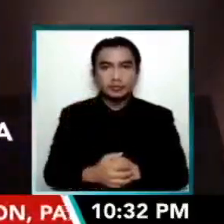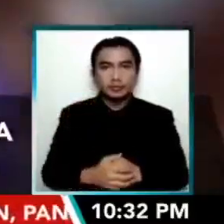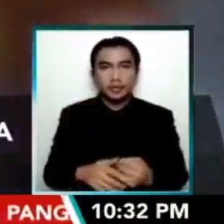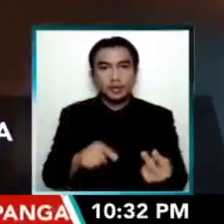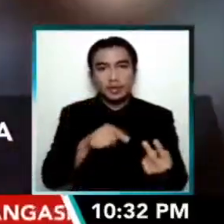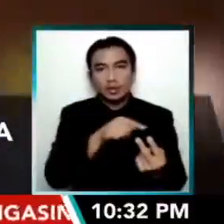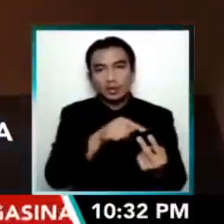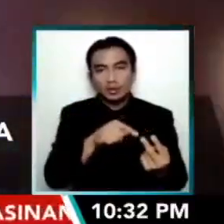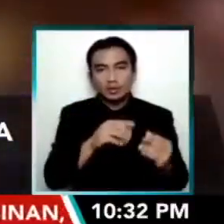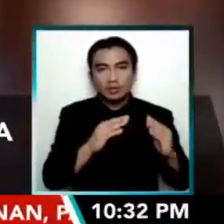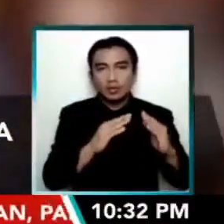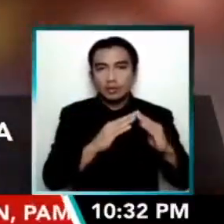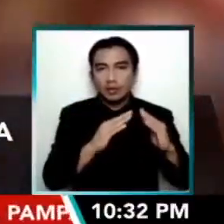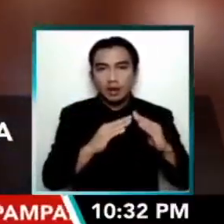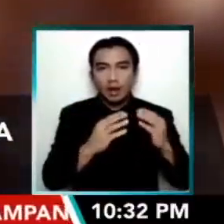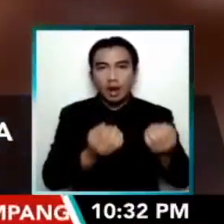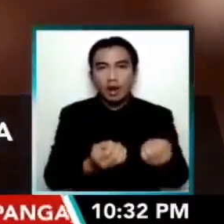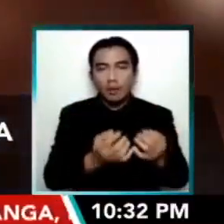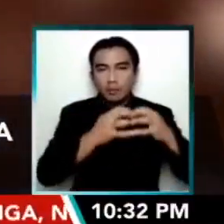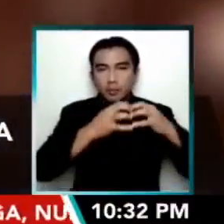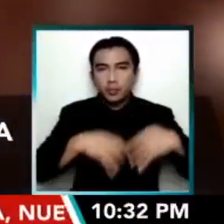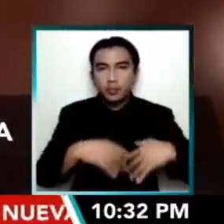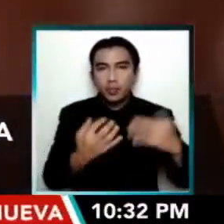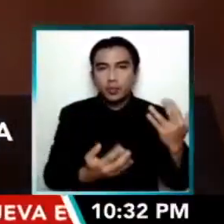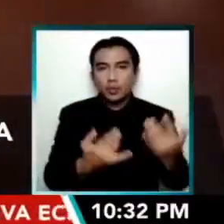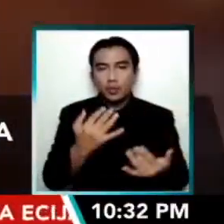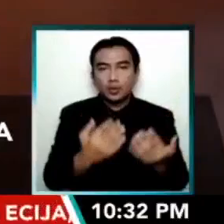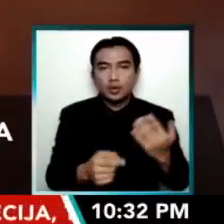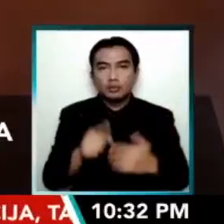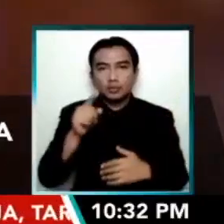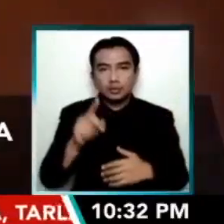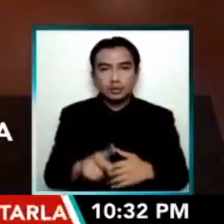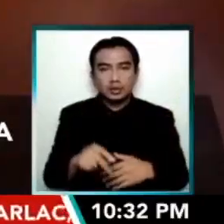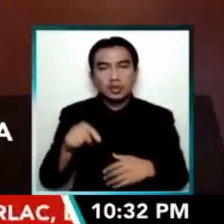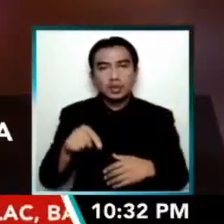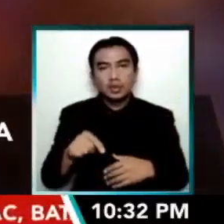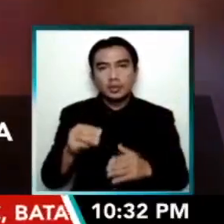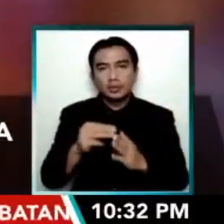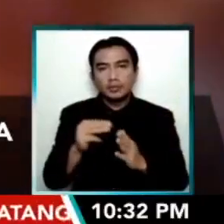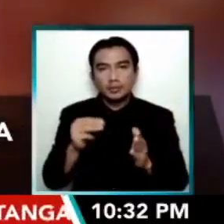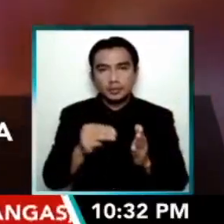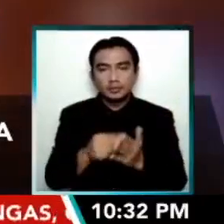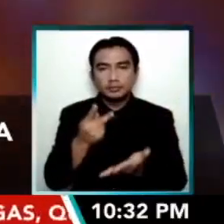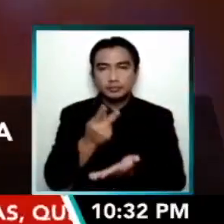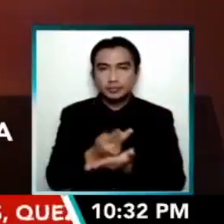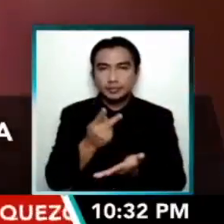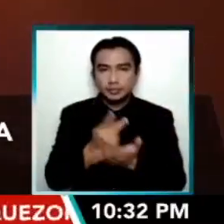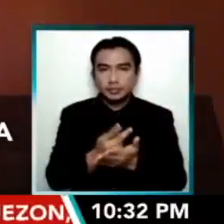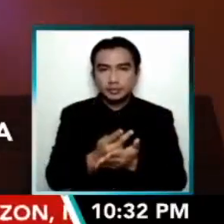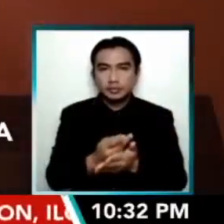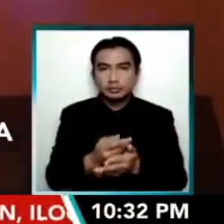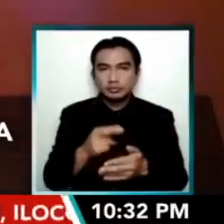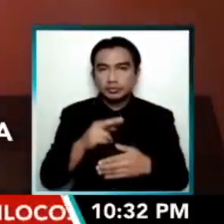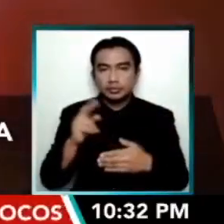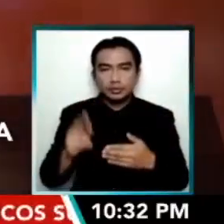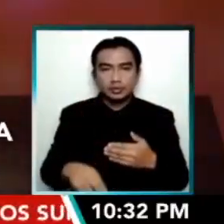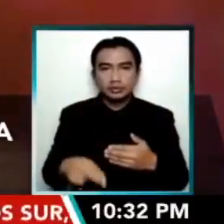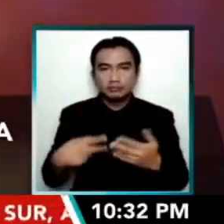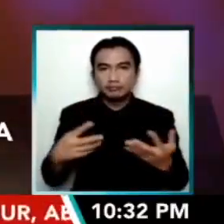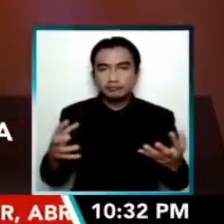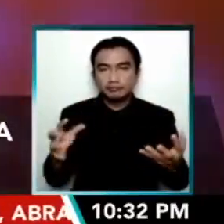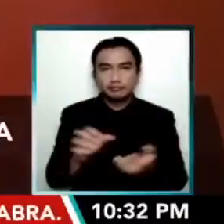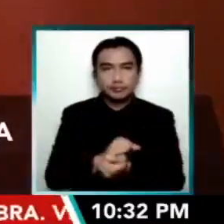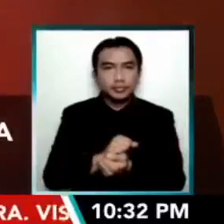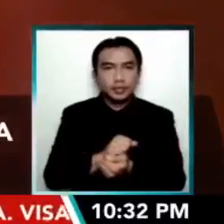nasunog. Tinatayang na sa kalahating milyong piso ang halaga ng pinsala. Wala namang nasugatan. Inaalam pa ang pinagmula